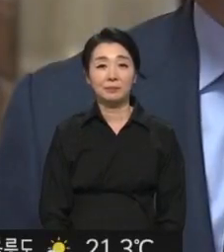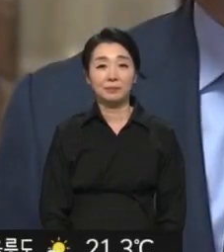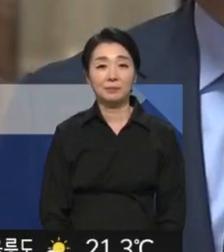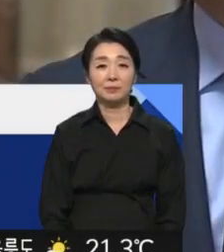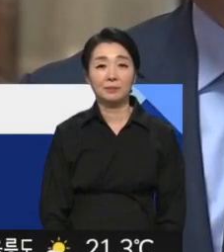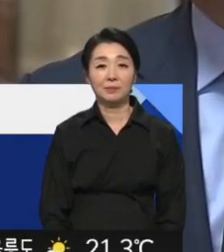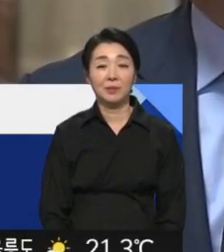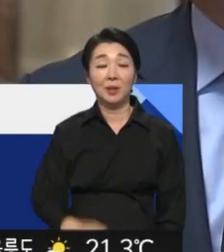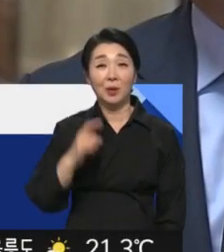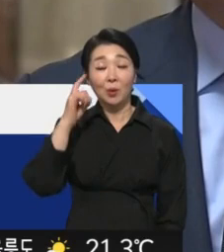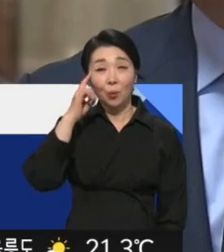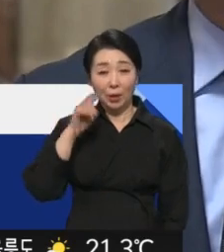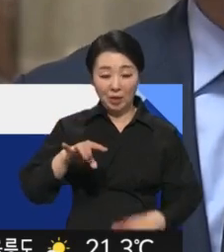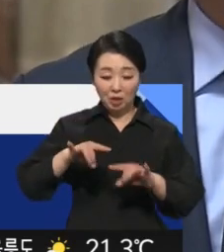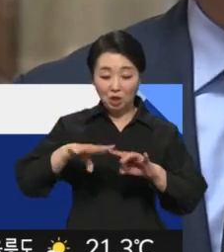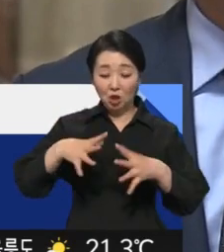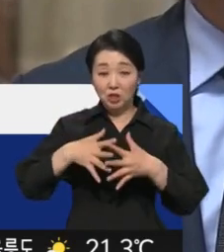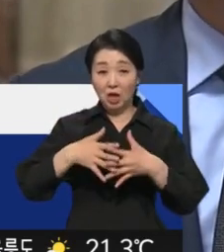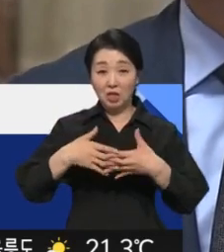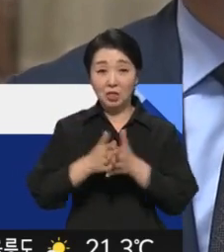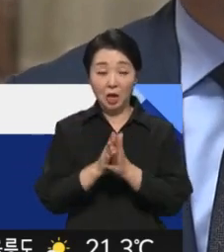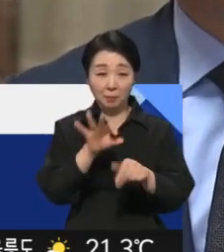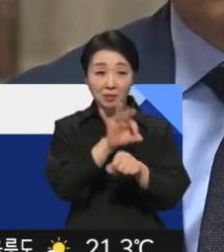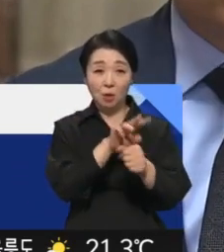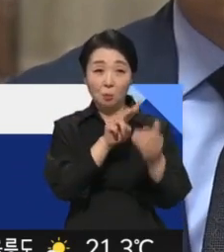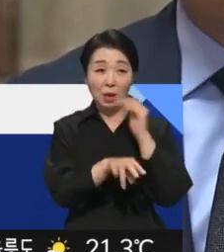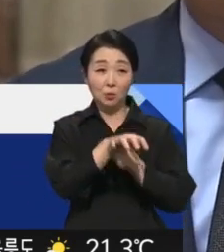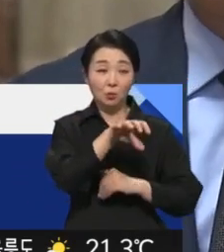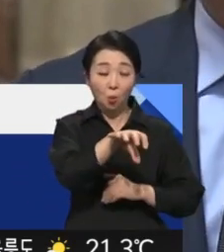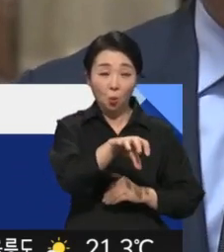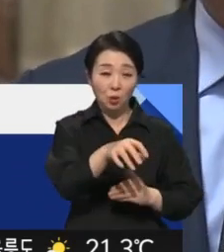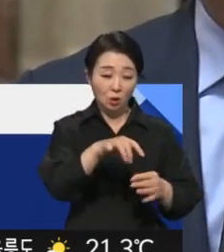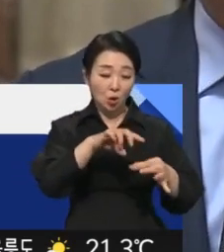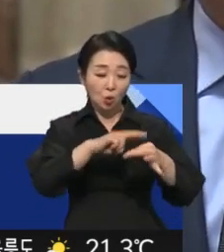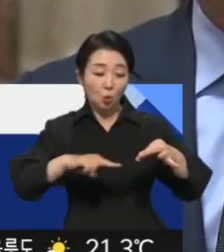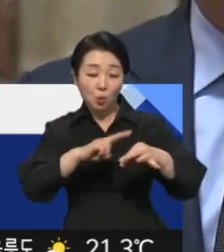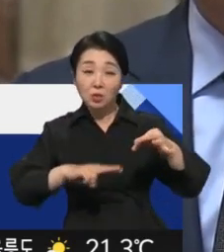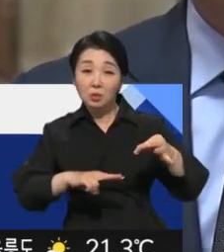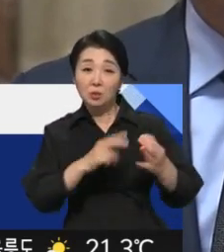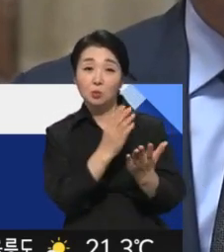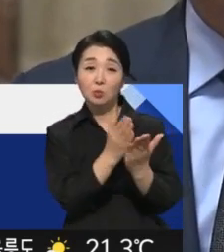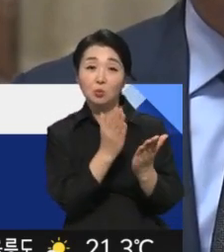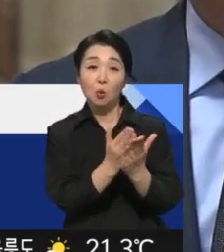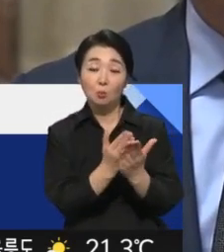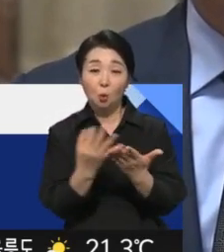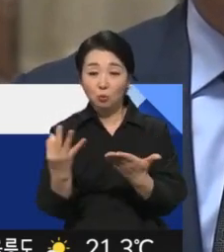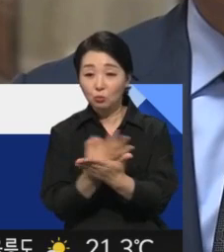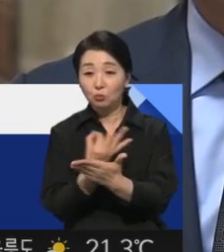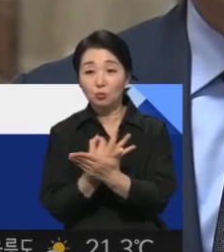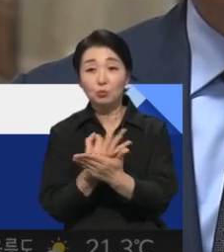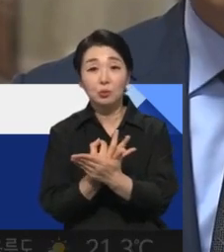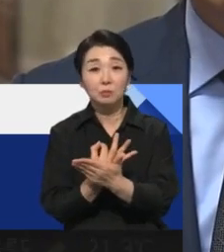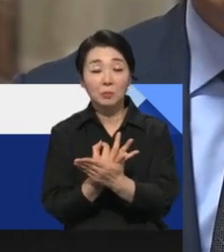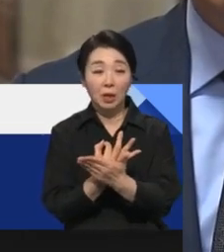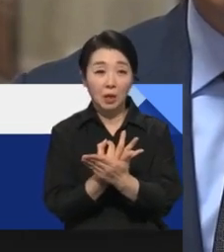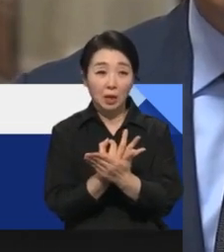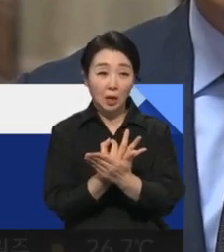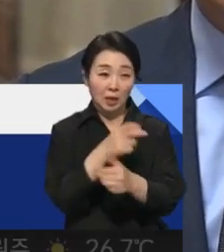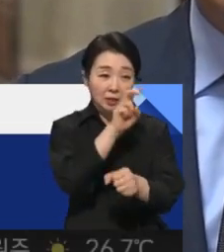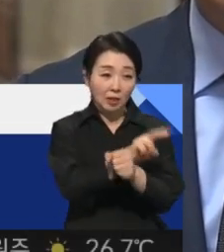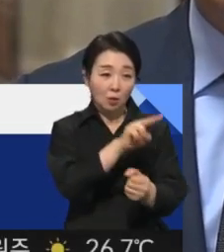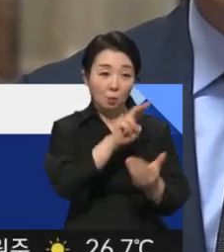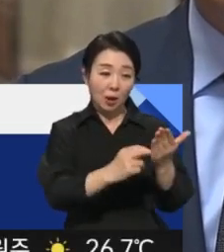이용거래소, 전자지갑, 거래코인 종목, 수익 등 이런 거래 현황과 관련해서는